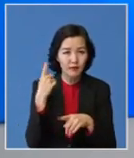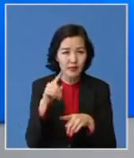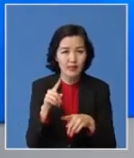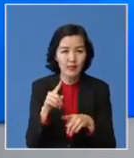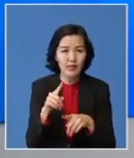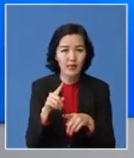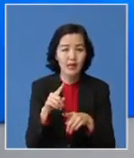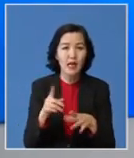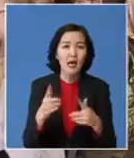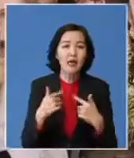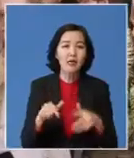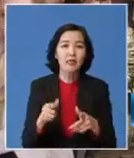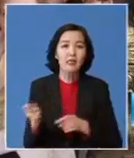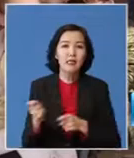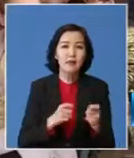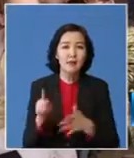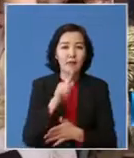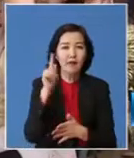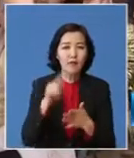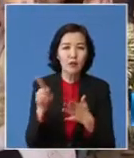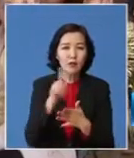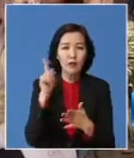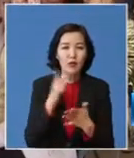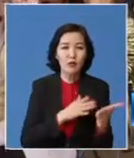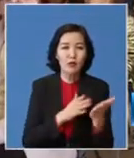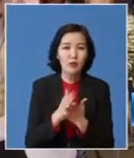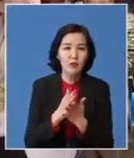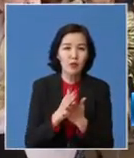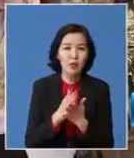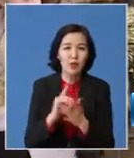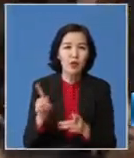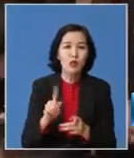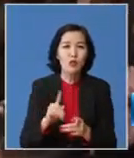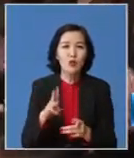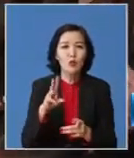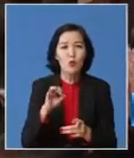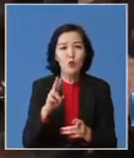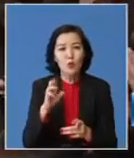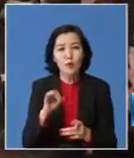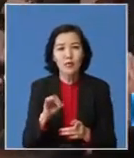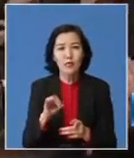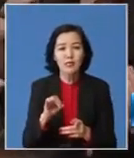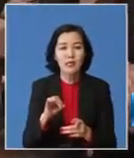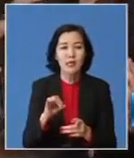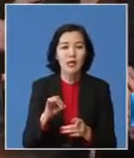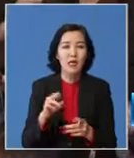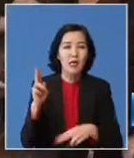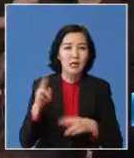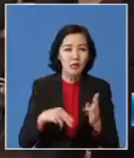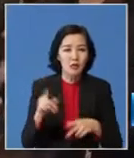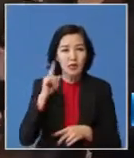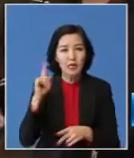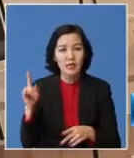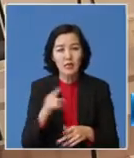сознания». Организаторы управления по вопросам молодежной политики отмечают, что комикс-индустрия в Казахстане